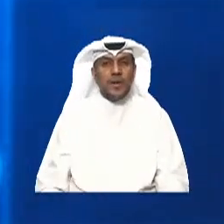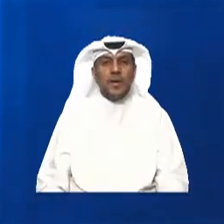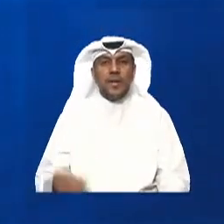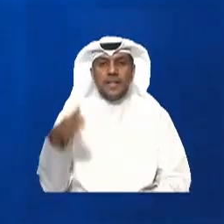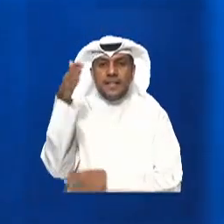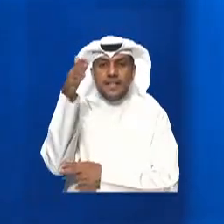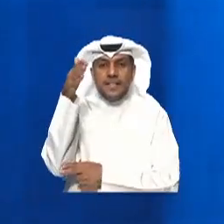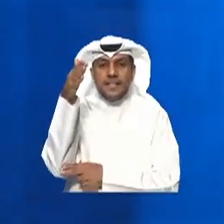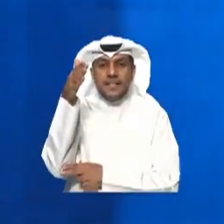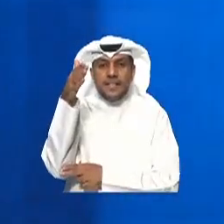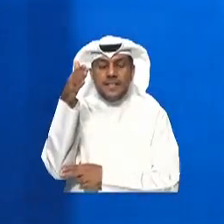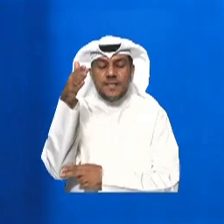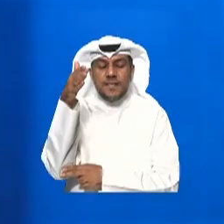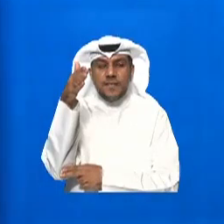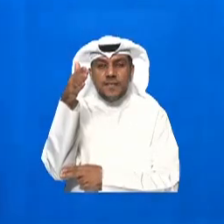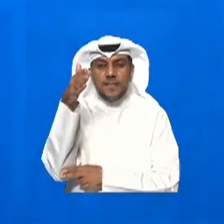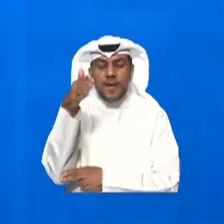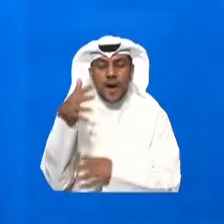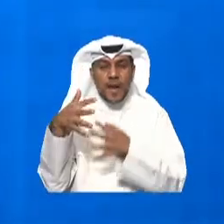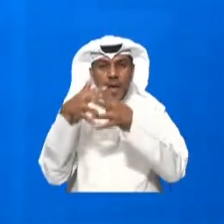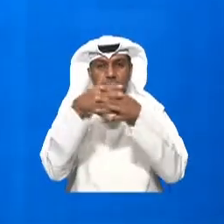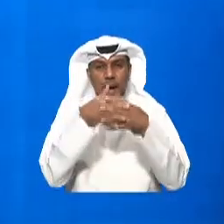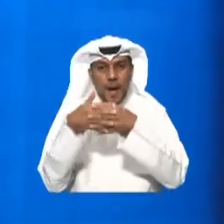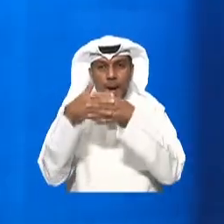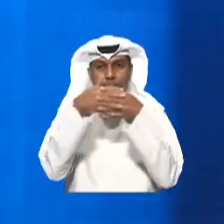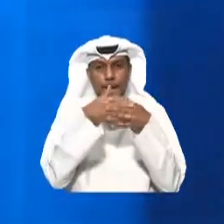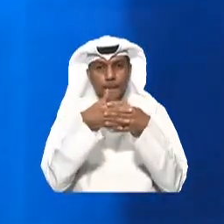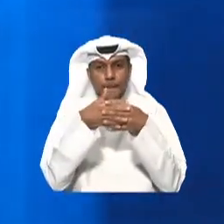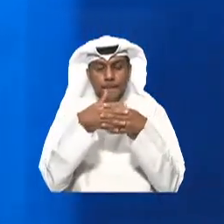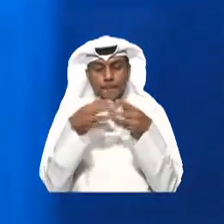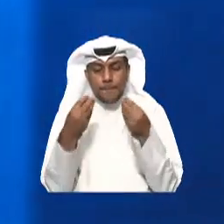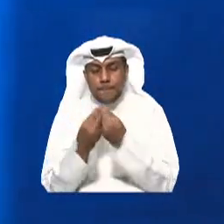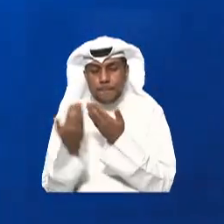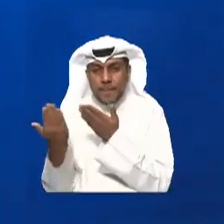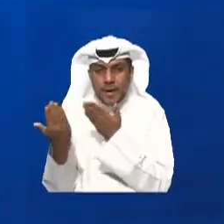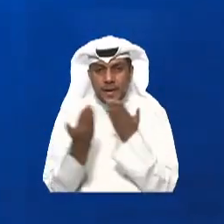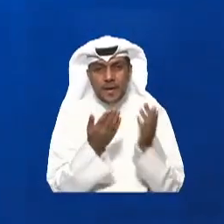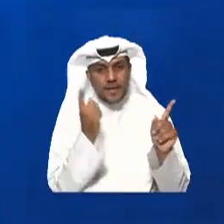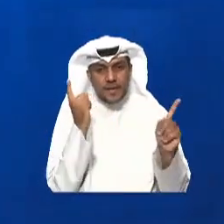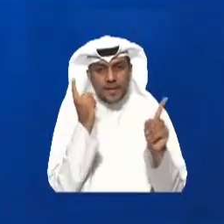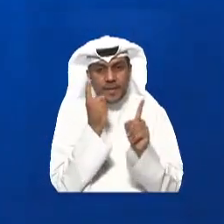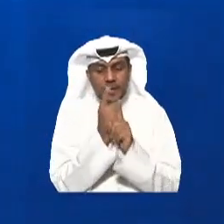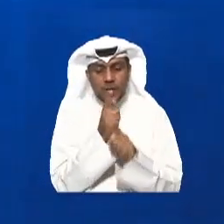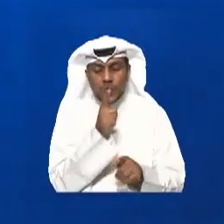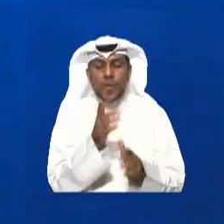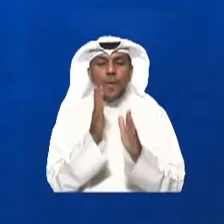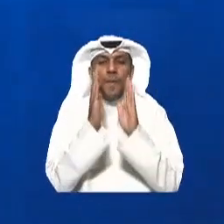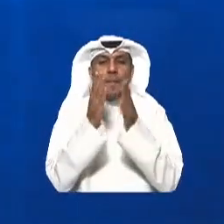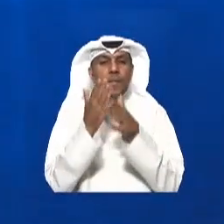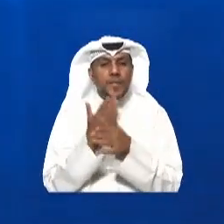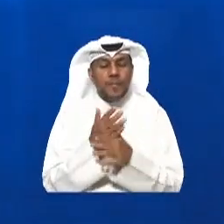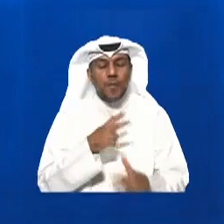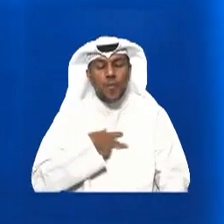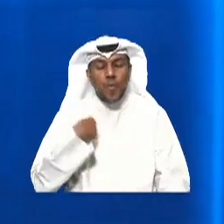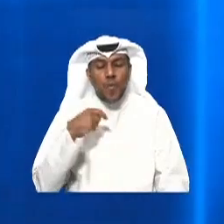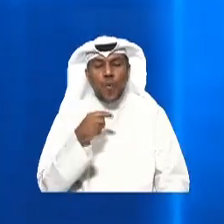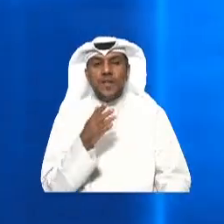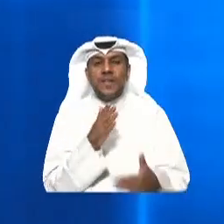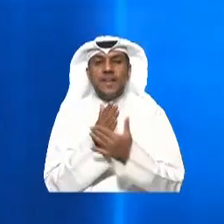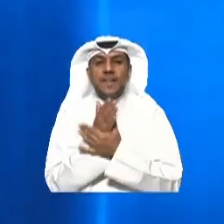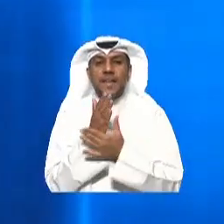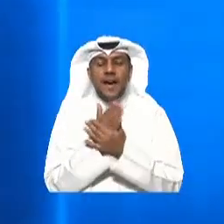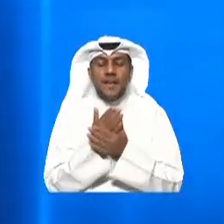الامريكيه لدى دوله الكويت جيمس هولت نايدر حيث قدمت تهنئه له بمناسبه تعيينه وزيرا للخارجيه